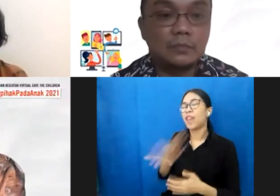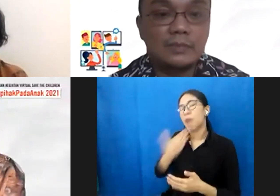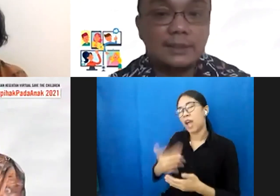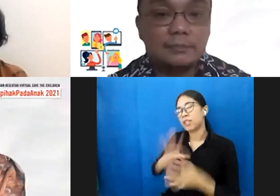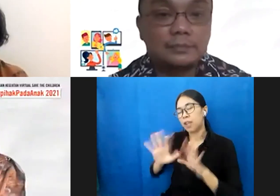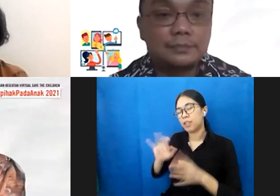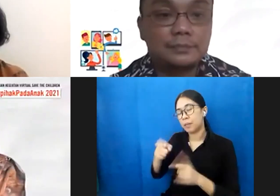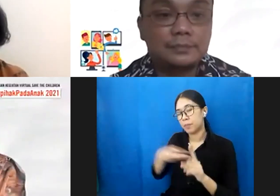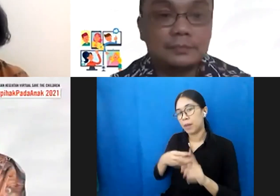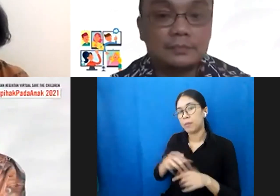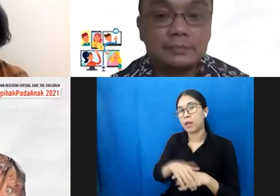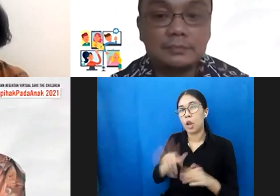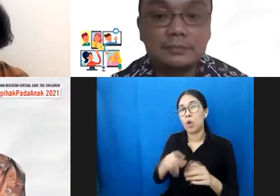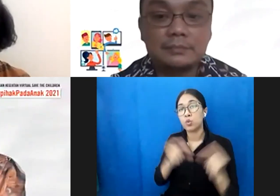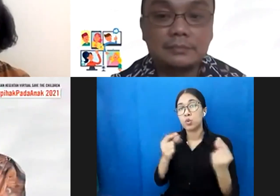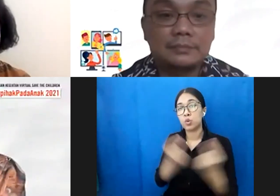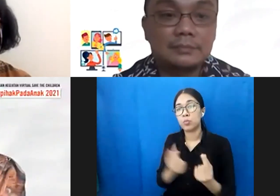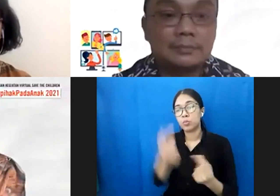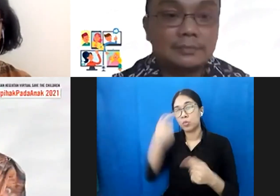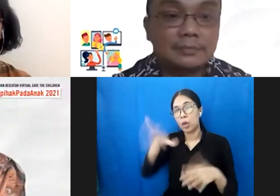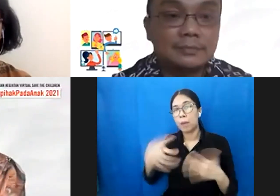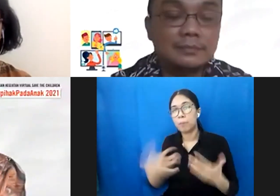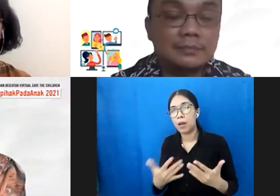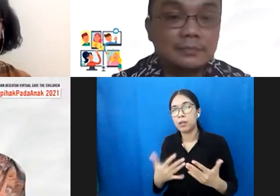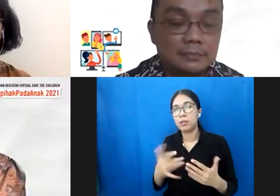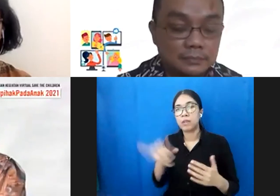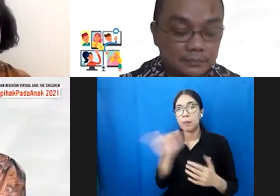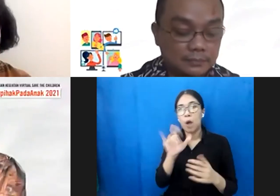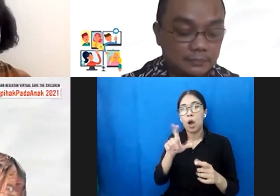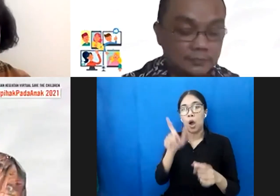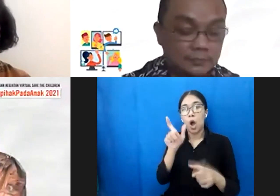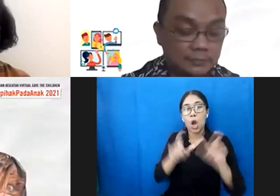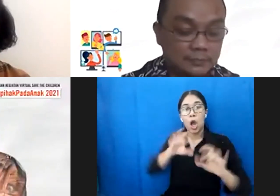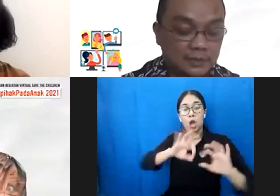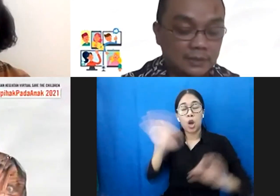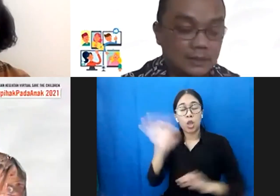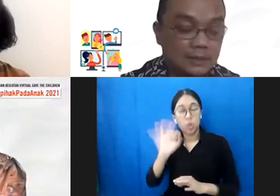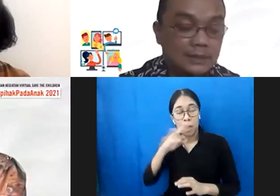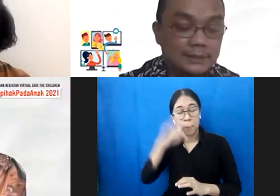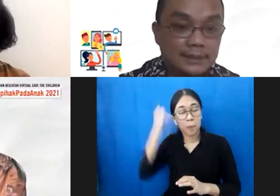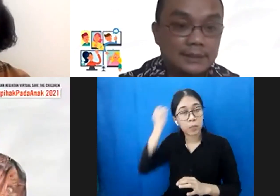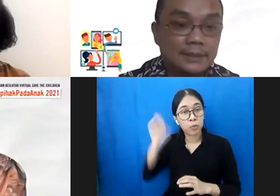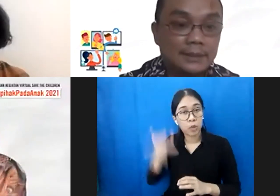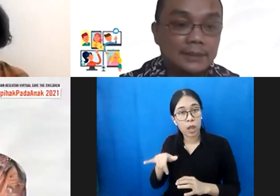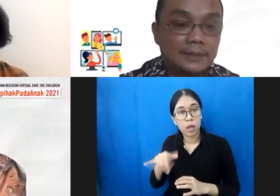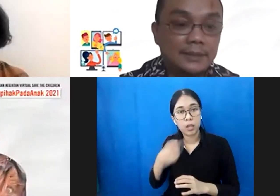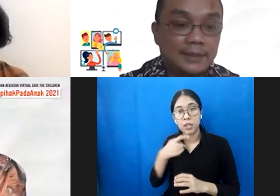di grup, keterampilan apa yang dibutuhkan untuk sesama orang tua ya melakukan support dia?